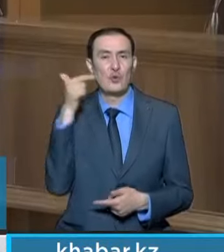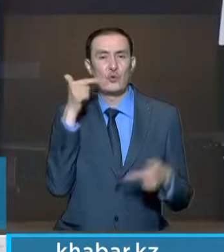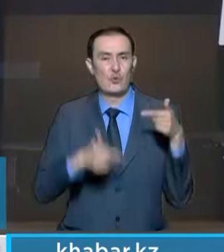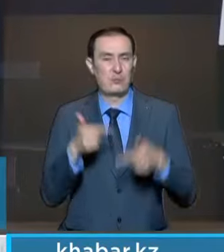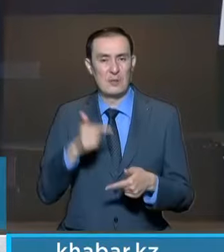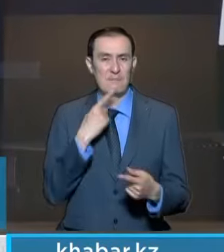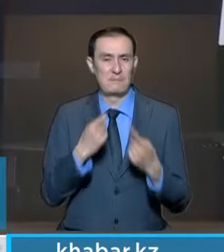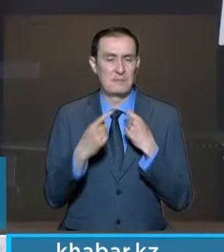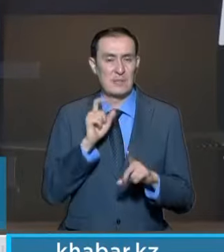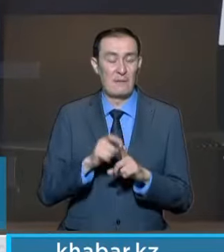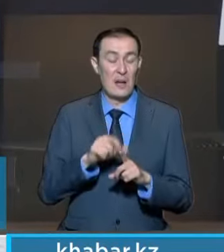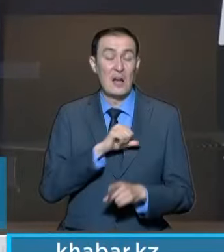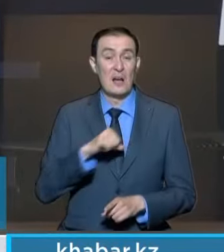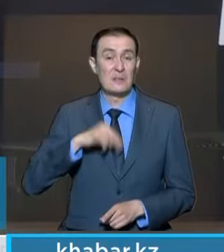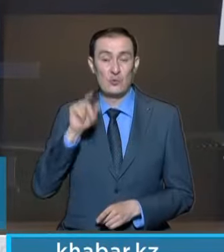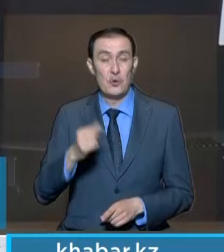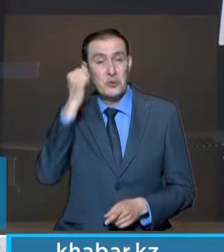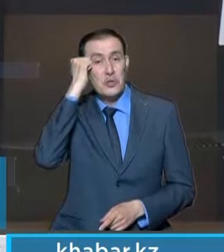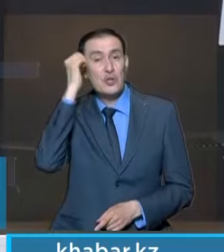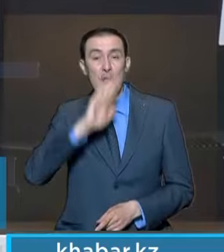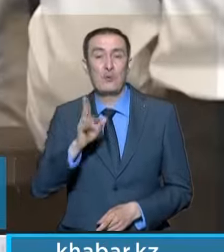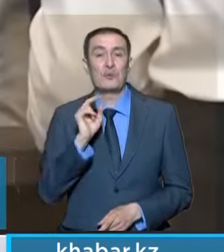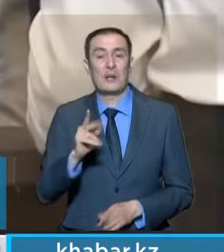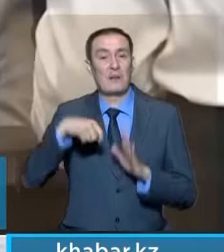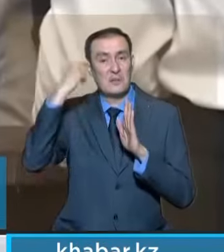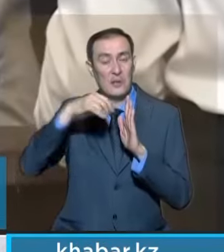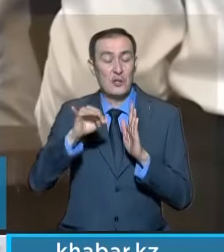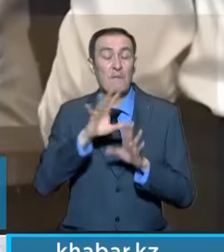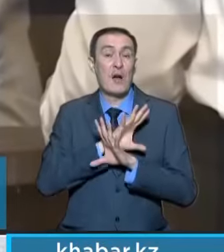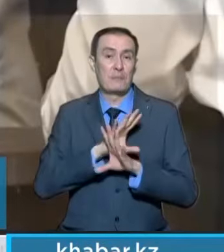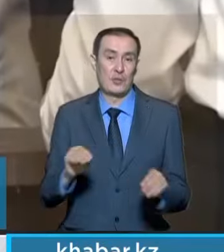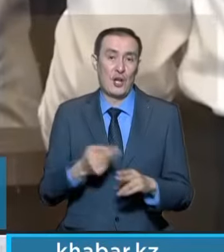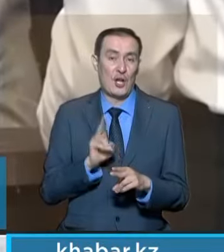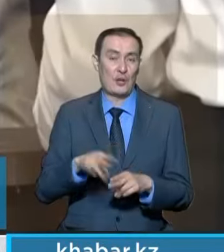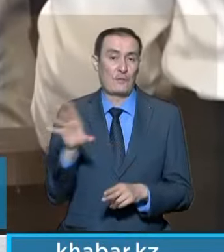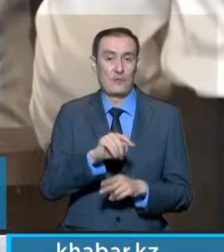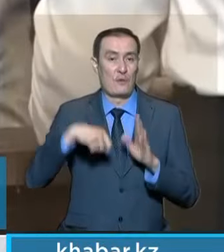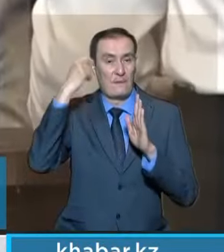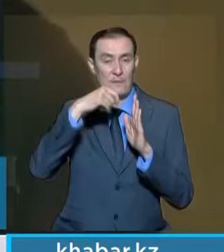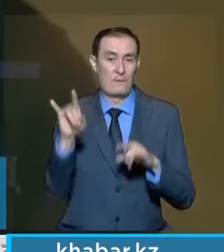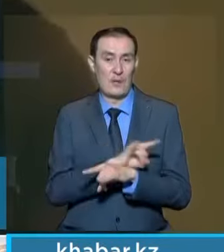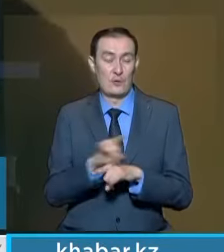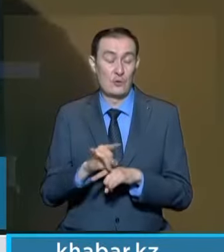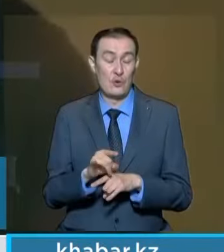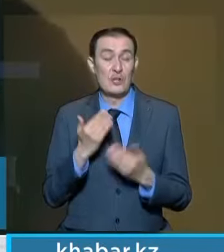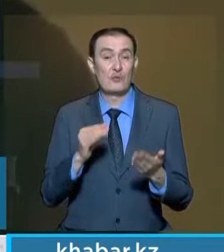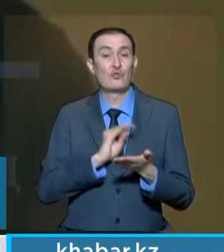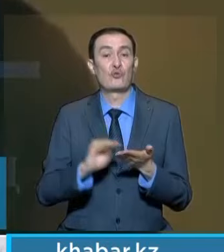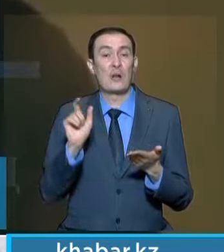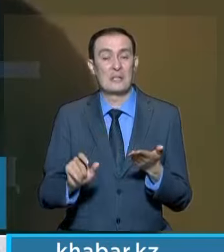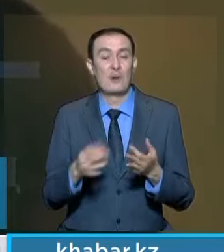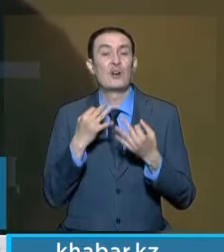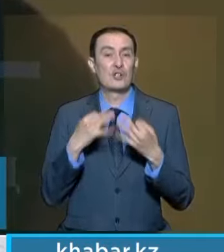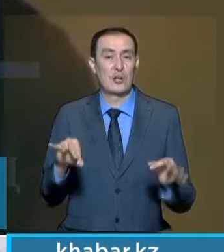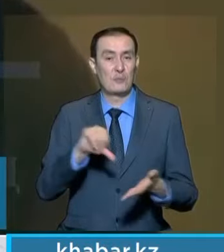лексику. Сам подсудимый заявил, что не помнит, как было снято видео, а затем и вовсе назвал все монтажом. Отмечу, что сегодня журналистам